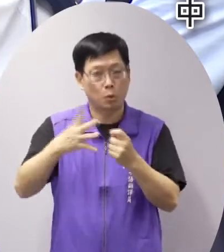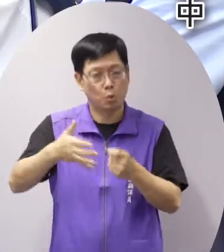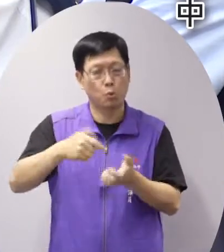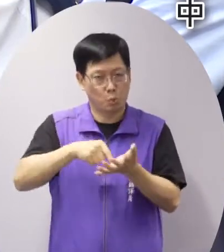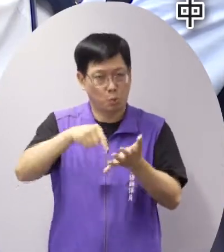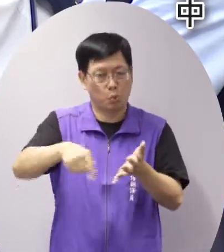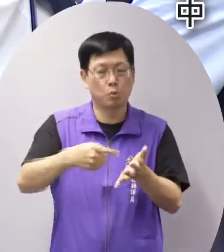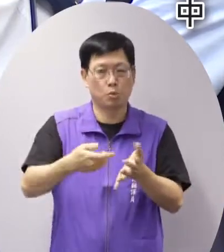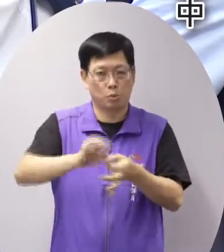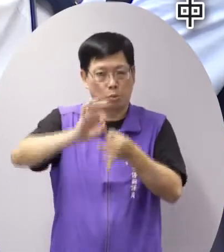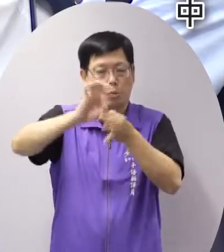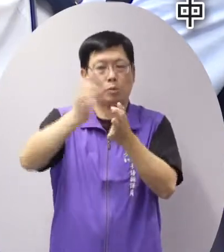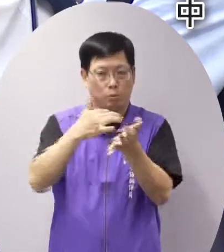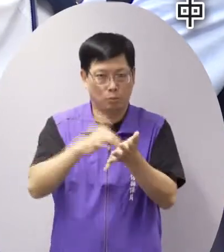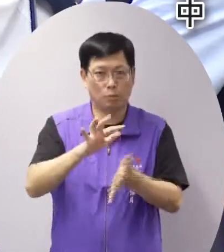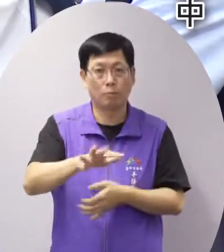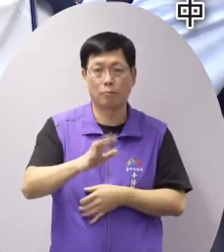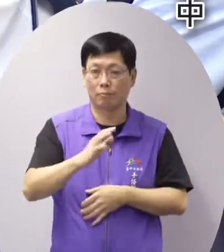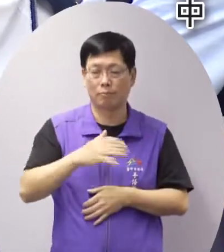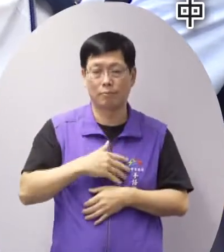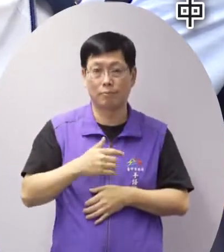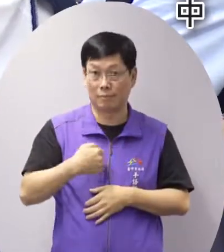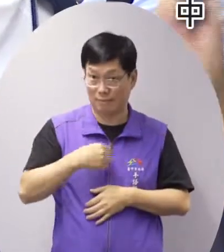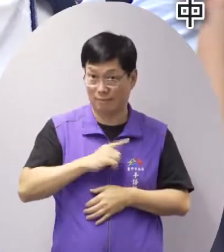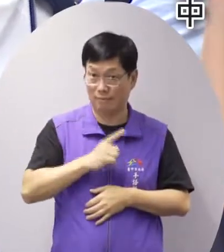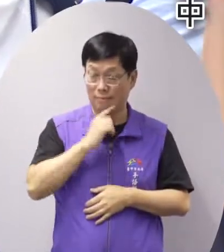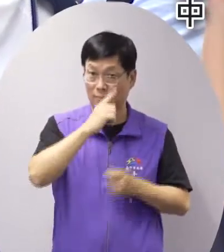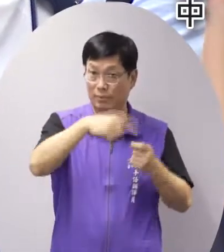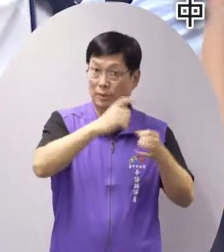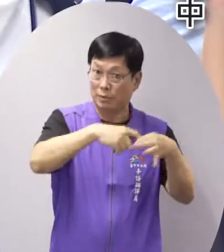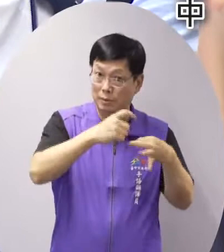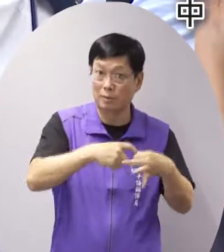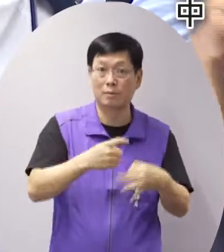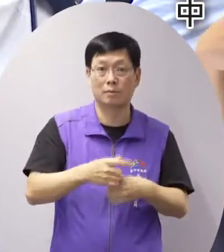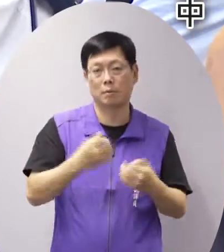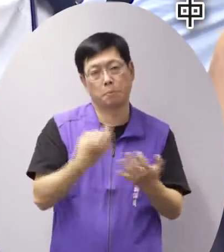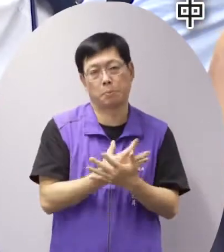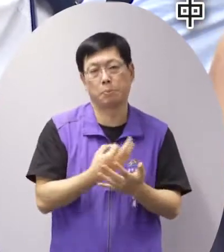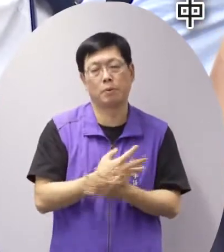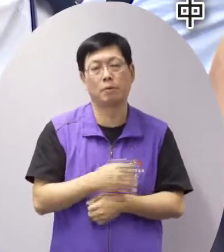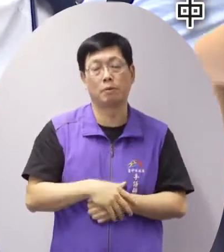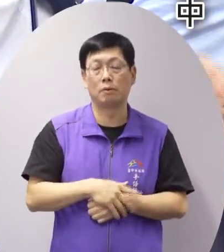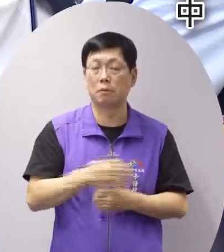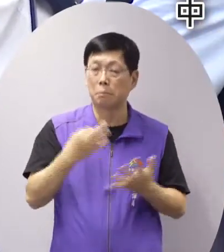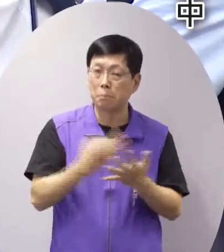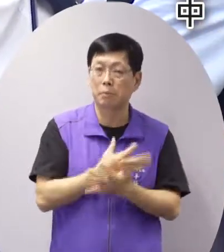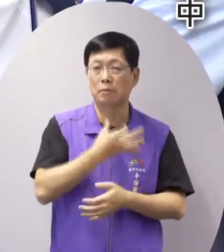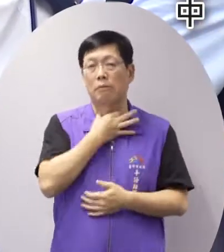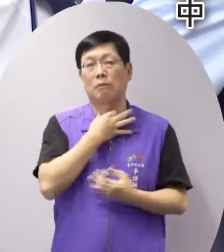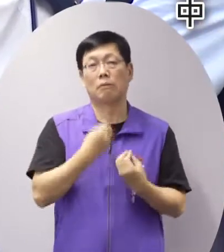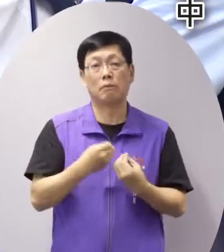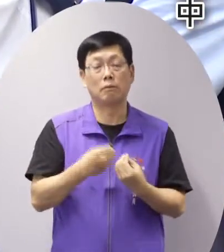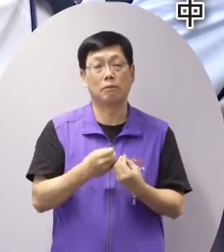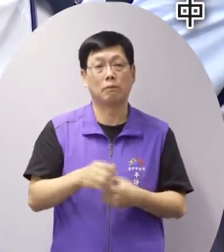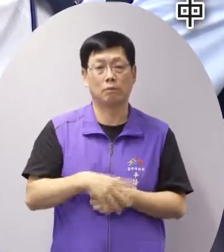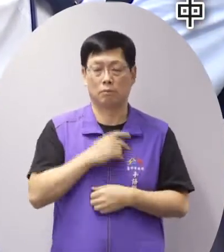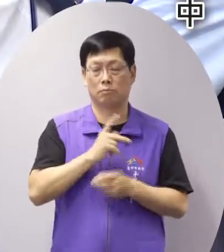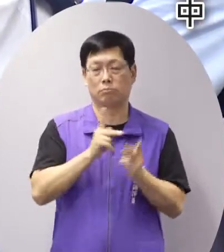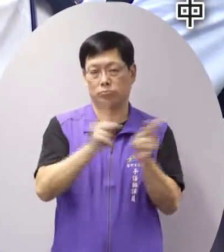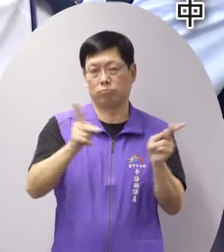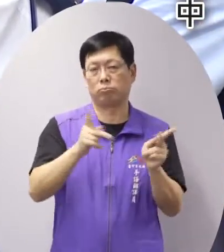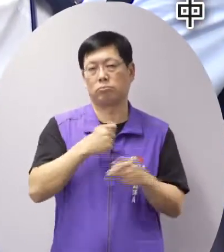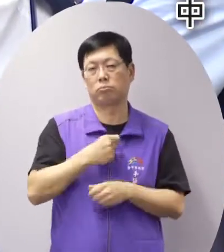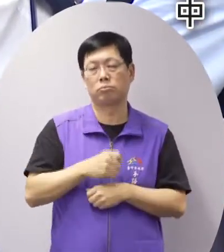减预算，但每年追加减预算的时候，我们的税入财源都不足，那不足的情况下呢，就是要举债